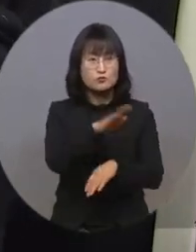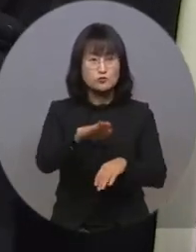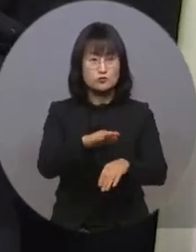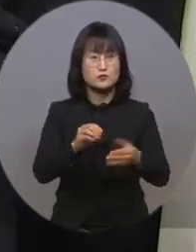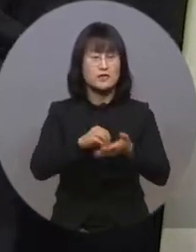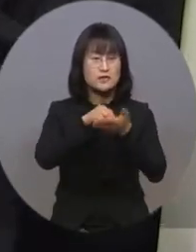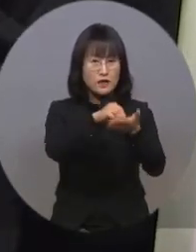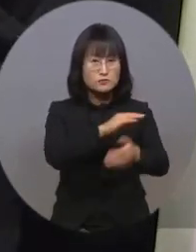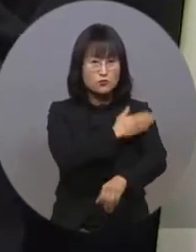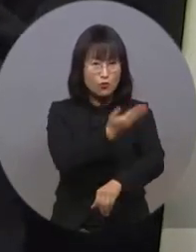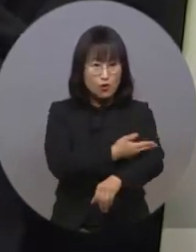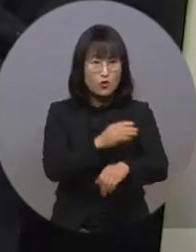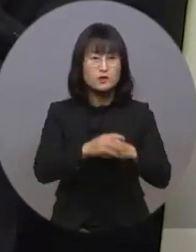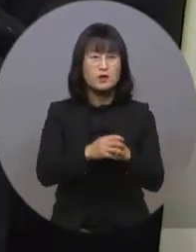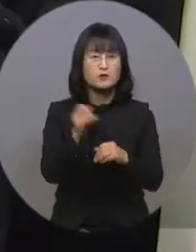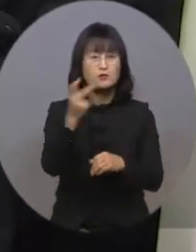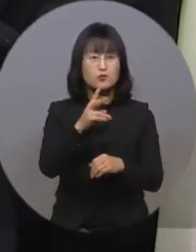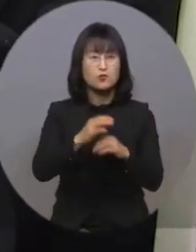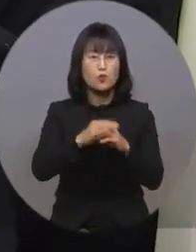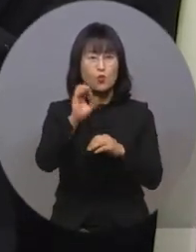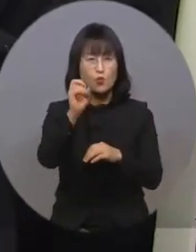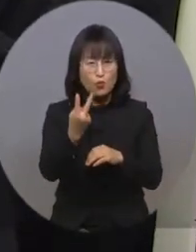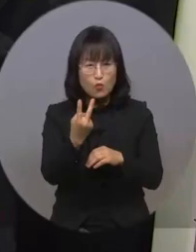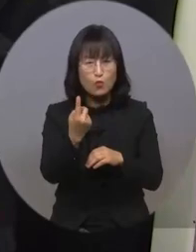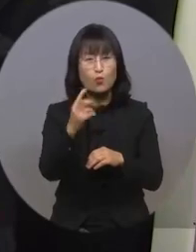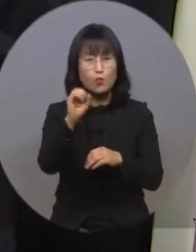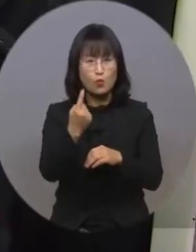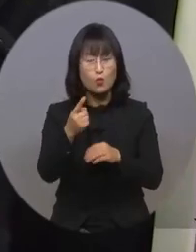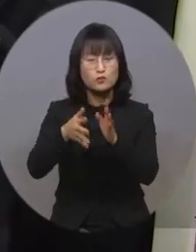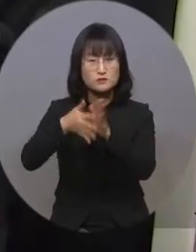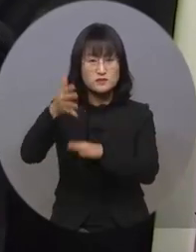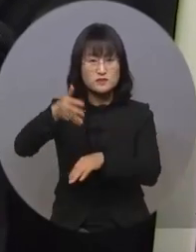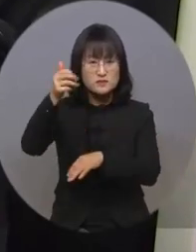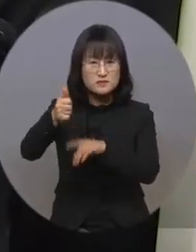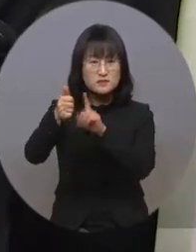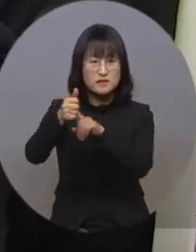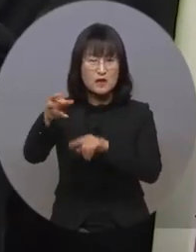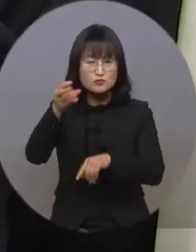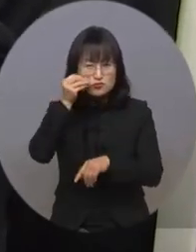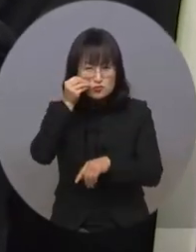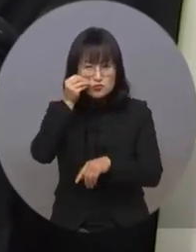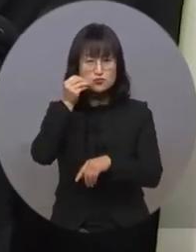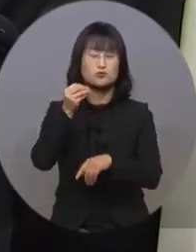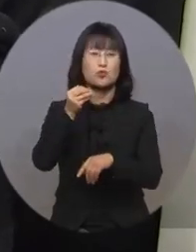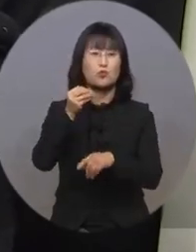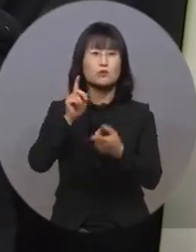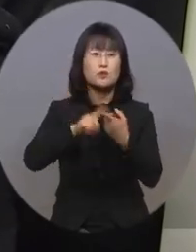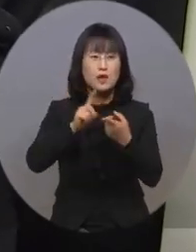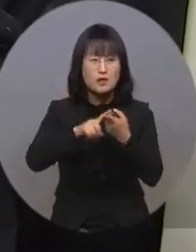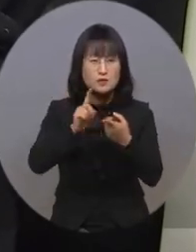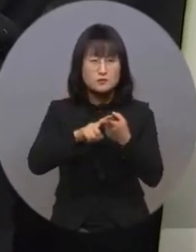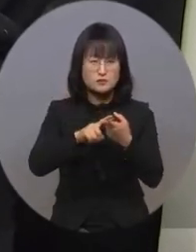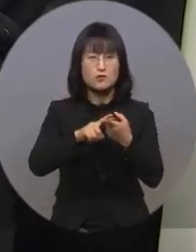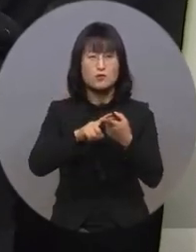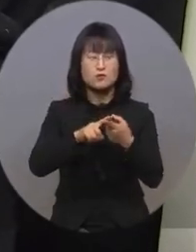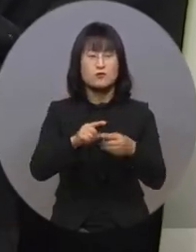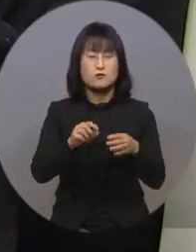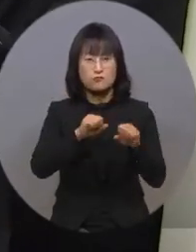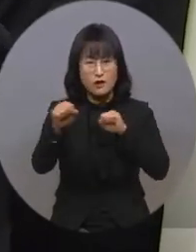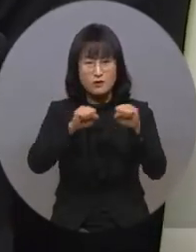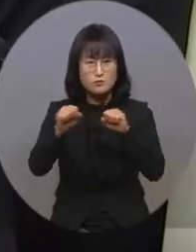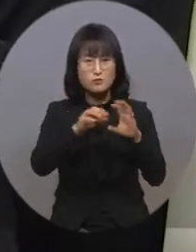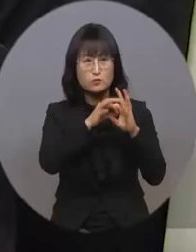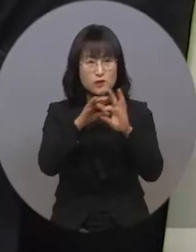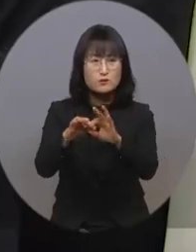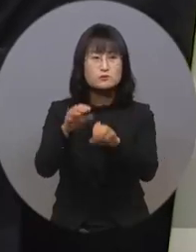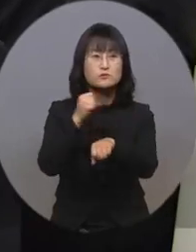시장에 이 법원 조동한 수용을 확보하는 것으로 전화해서 진행하도록 하겠습니다. 네,